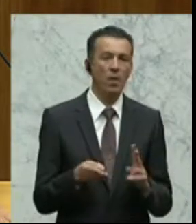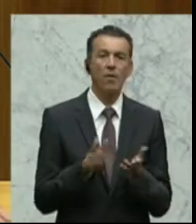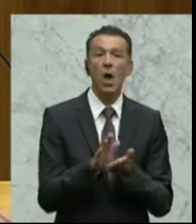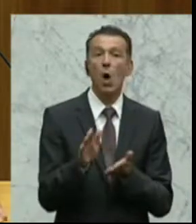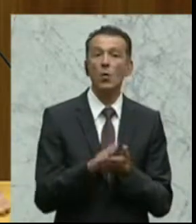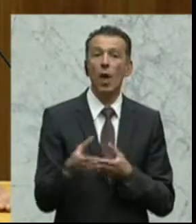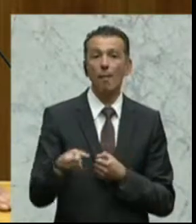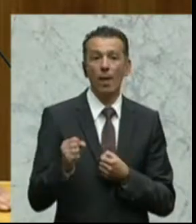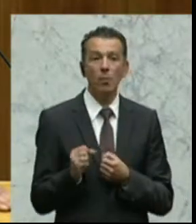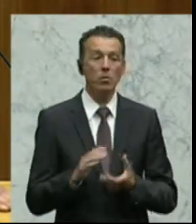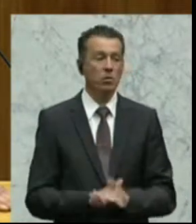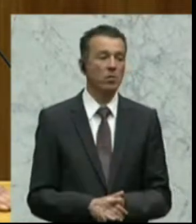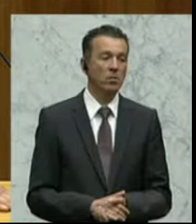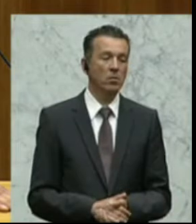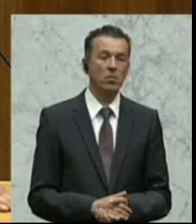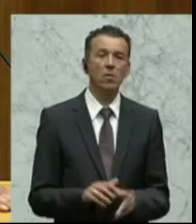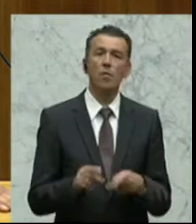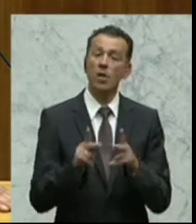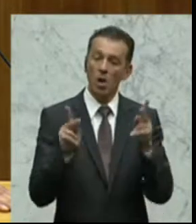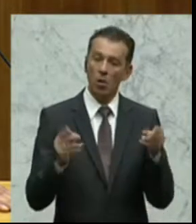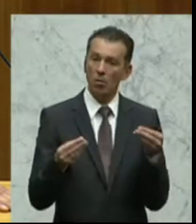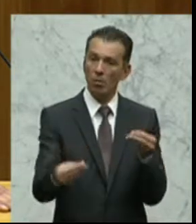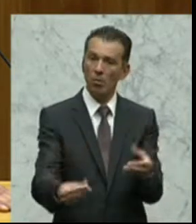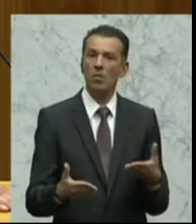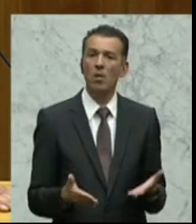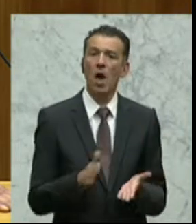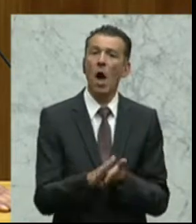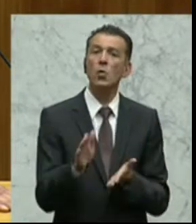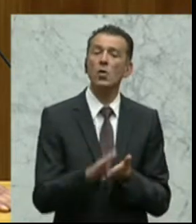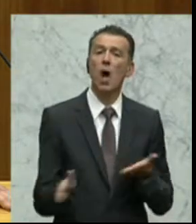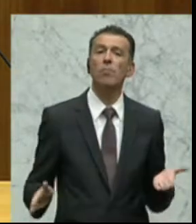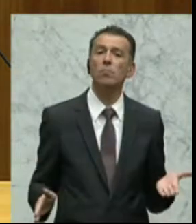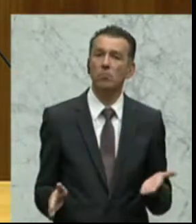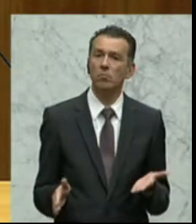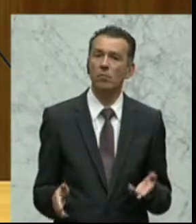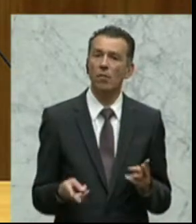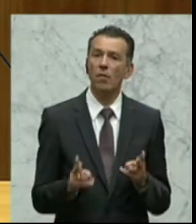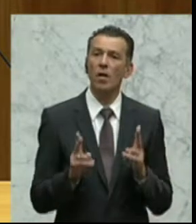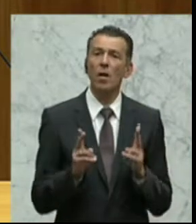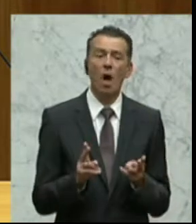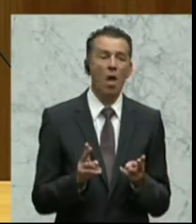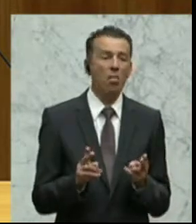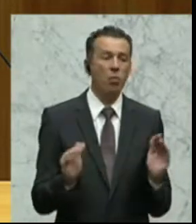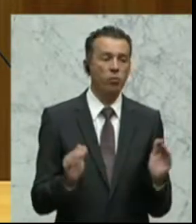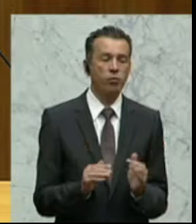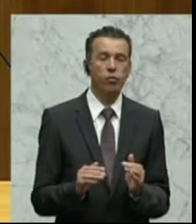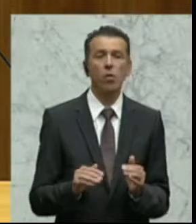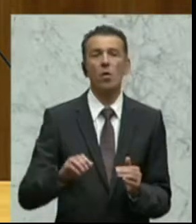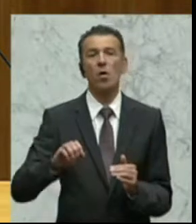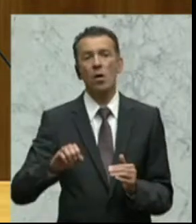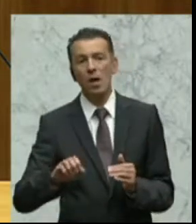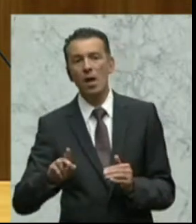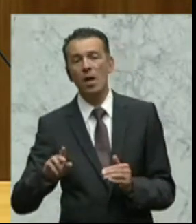Wir haben ein Konzept vorgelegt, wie man die Ausgaben in ihrem Wachstum einbremsen kann. Eco Austria hat das für uns durchgerechnet. Wenn